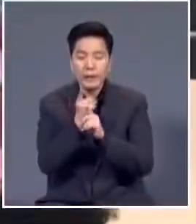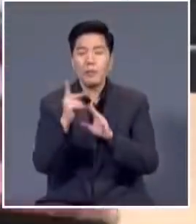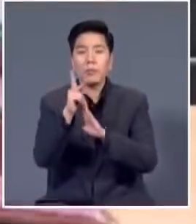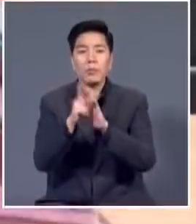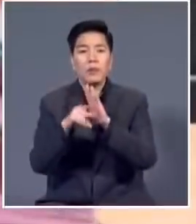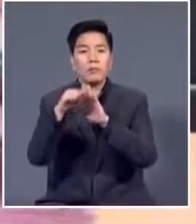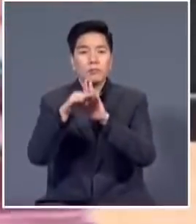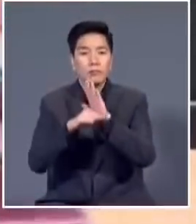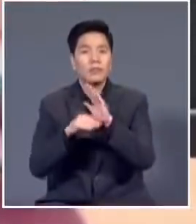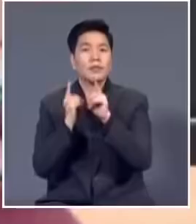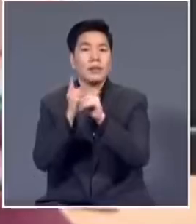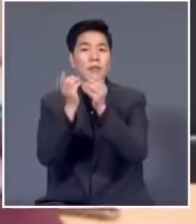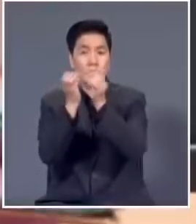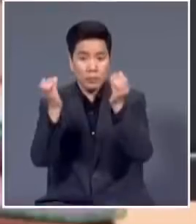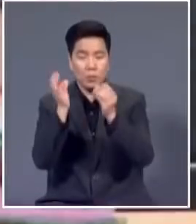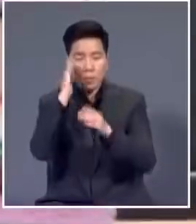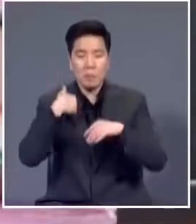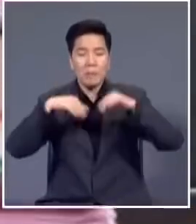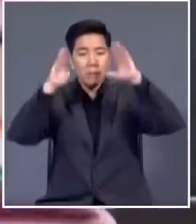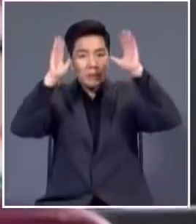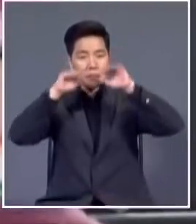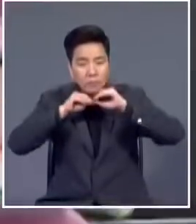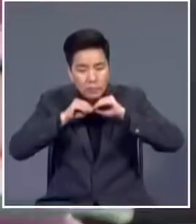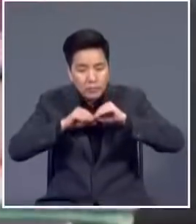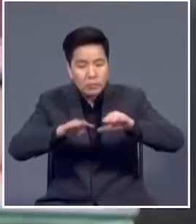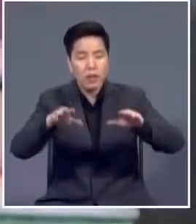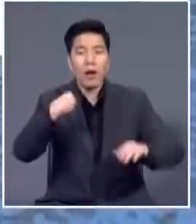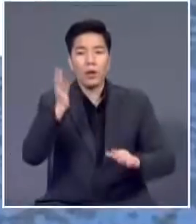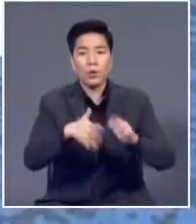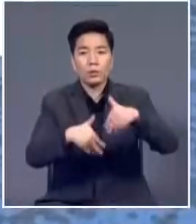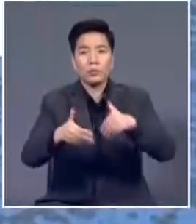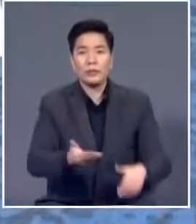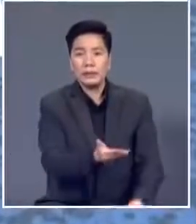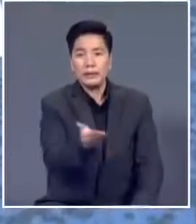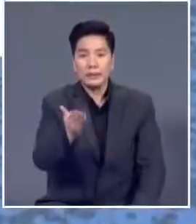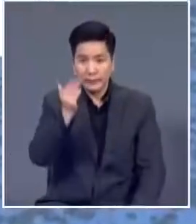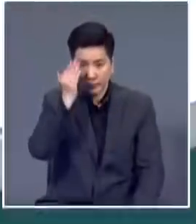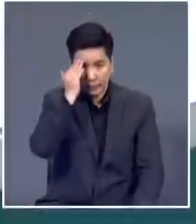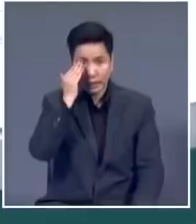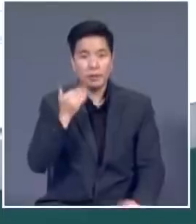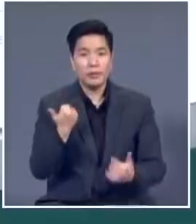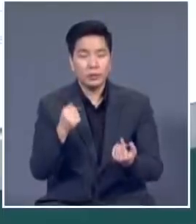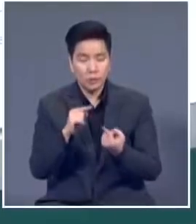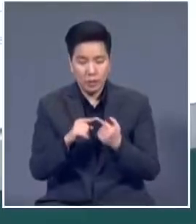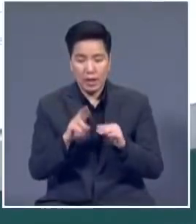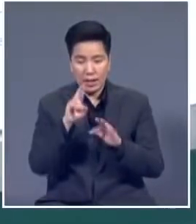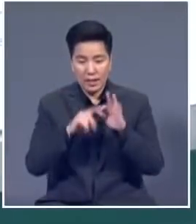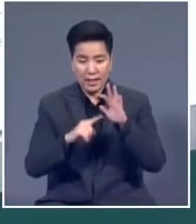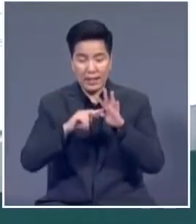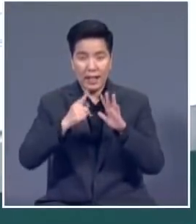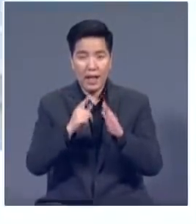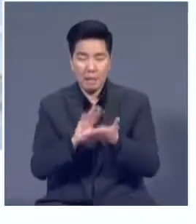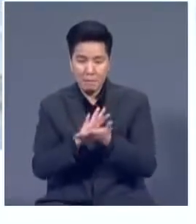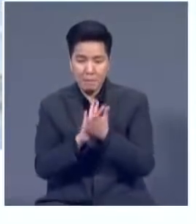ายและรัฐธรรมนูญซึ่งจะได้มีการประชาสัมพันธ์ให้กับพี่น้องประชาชนได้รับทราบเป็นระยะนะครับจากร่างแผนปฏิรูปดังกล่าวนั้นแสด